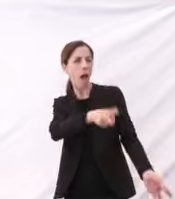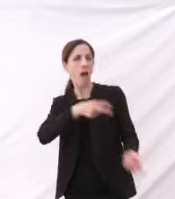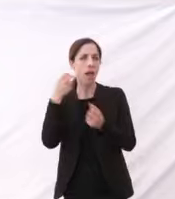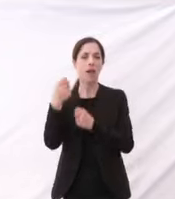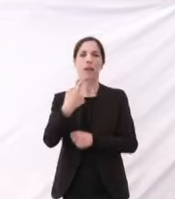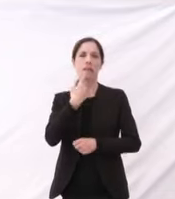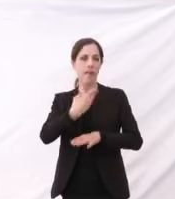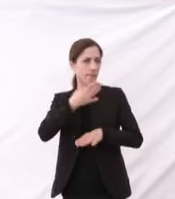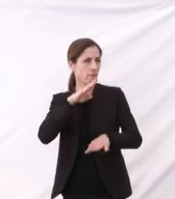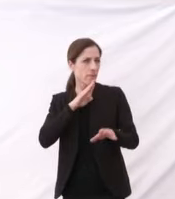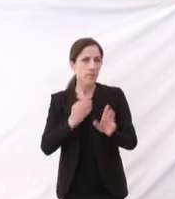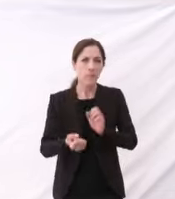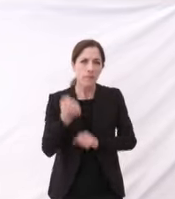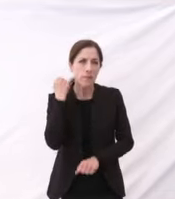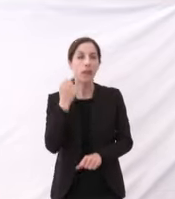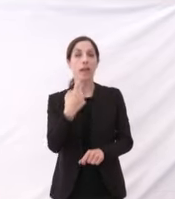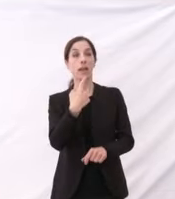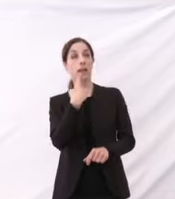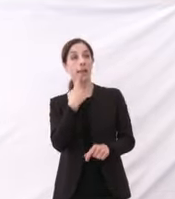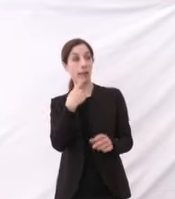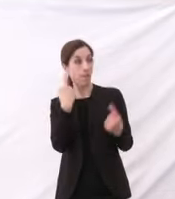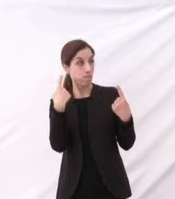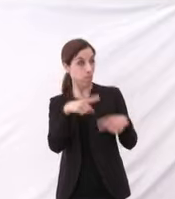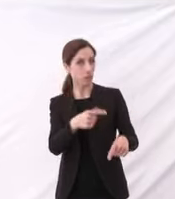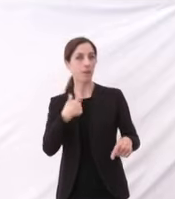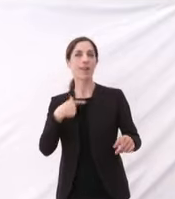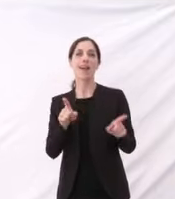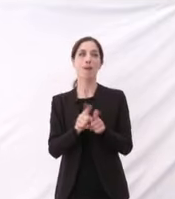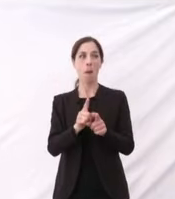approfittare, c'è sempre chi deve accavalcare.